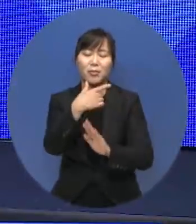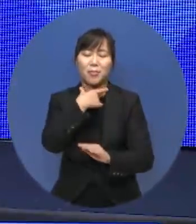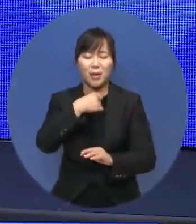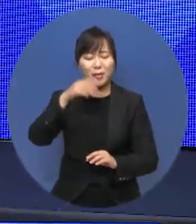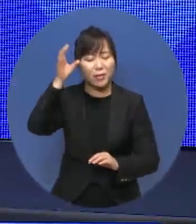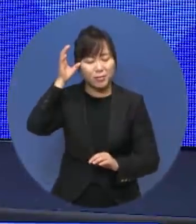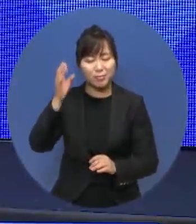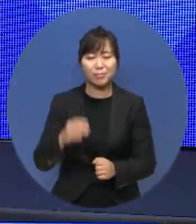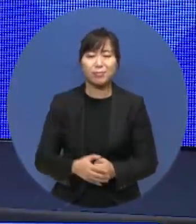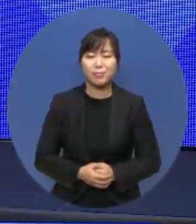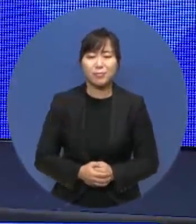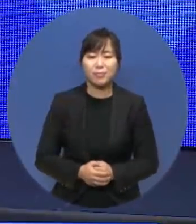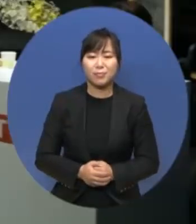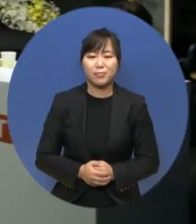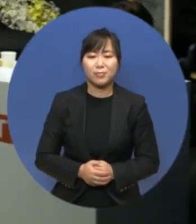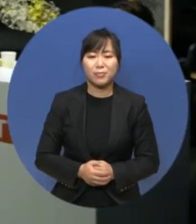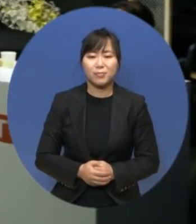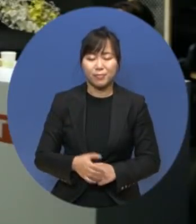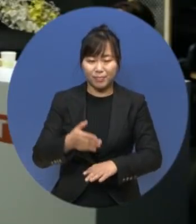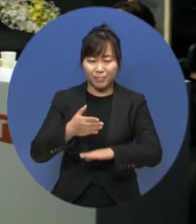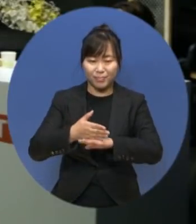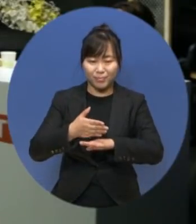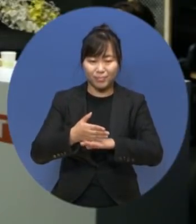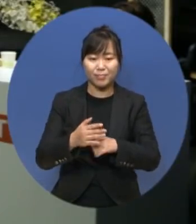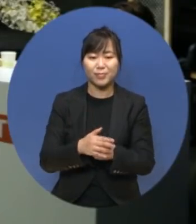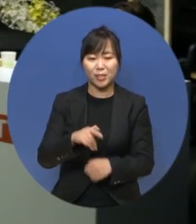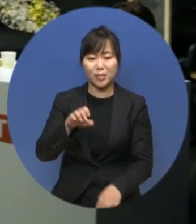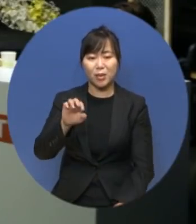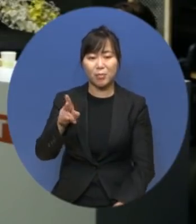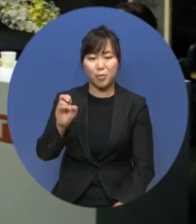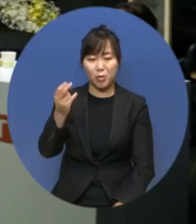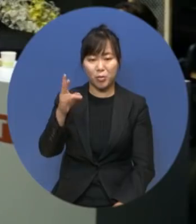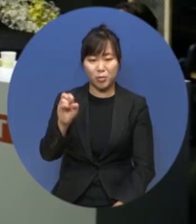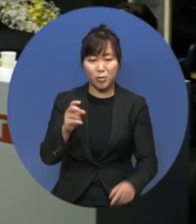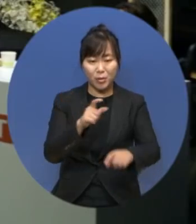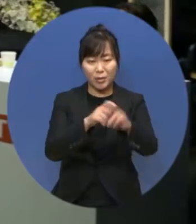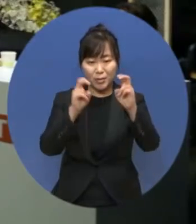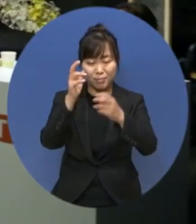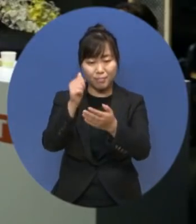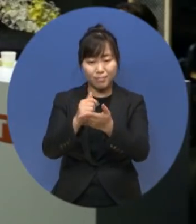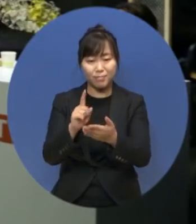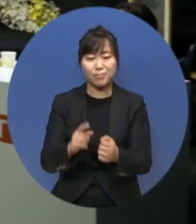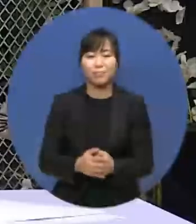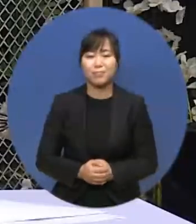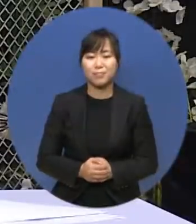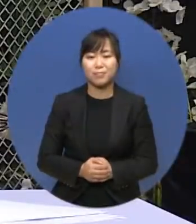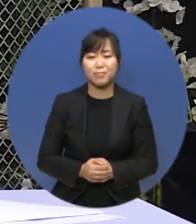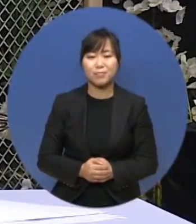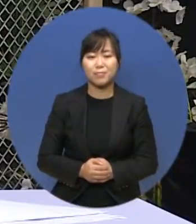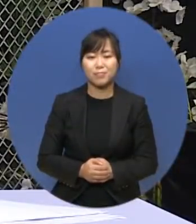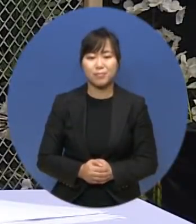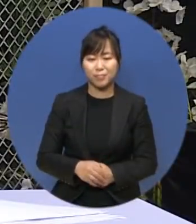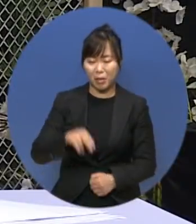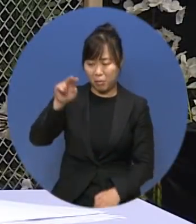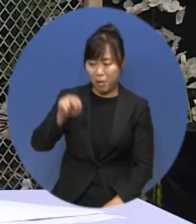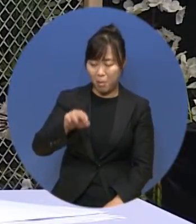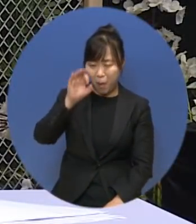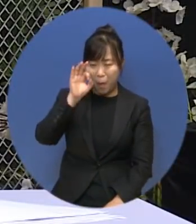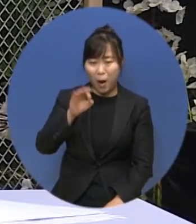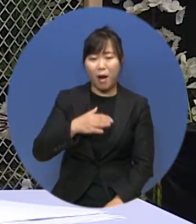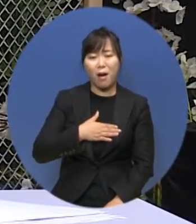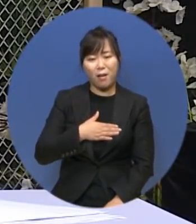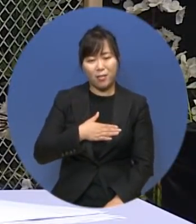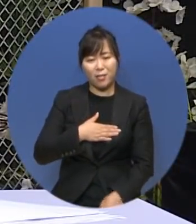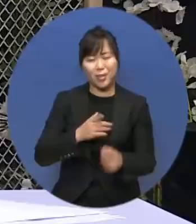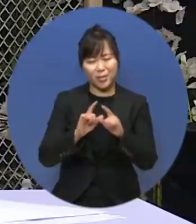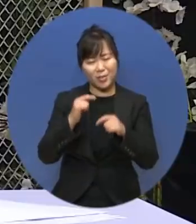기대가 있습니다. 네, 감사합니다. 장병 이사장님. 예, 제가 이렇게 쭉 보면서 저도